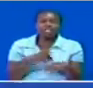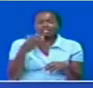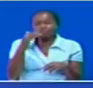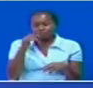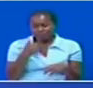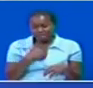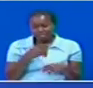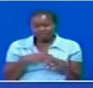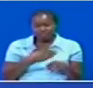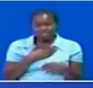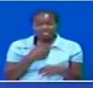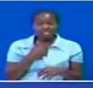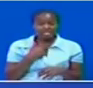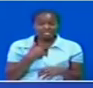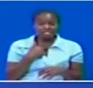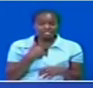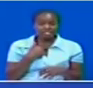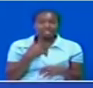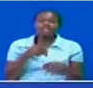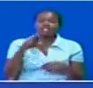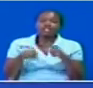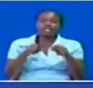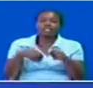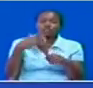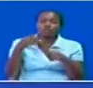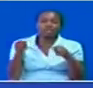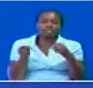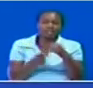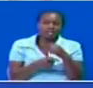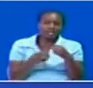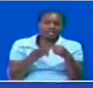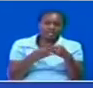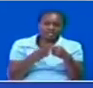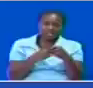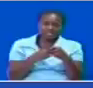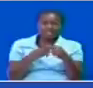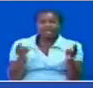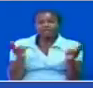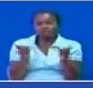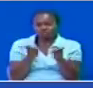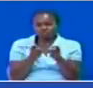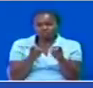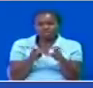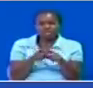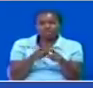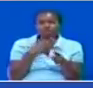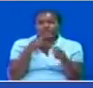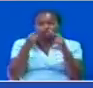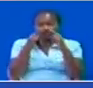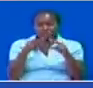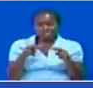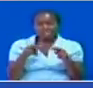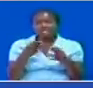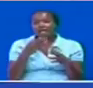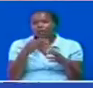us. Uchaguzi mkuu wa mwezi Agosti mwaka ujao unapokaribia, jamii hiyo vile vile lidai amani, huku